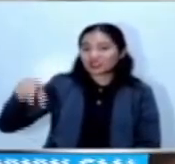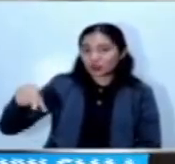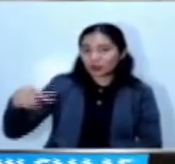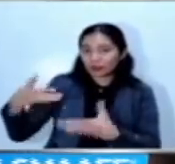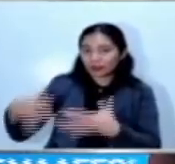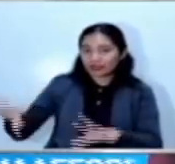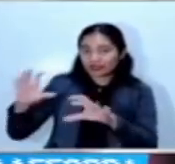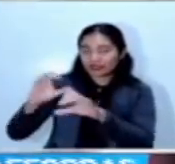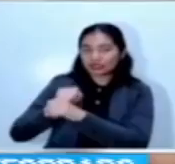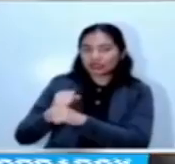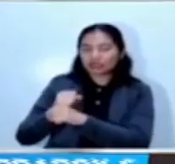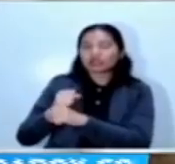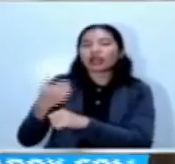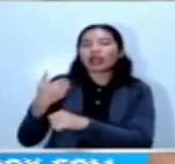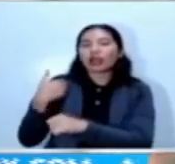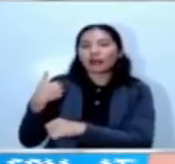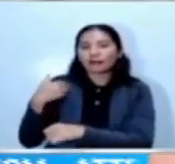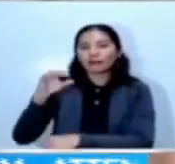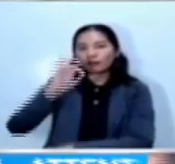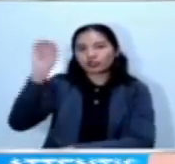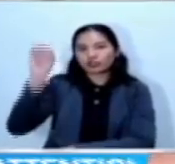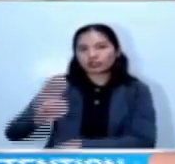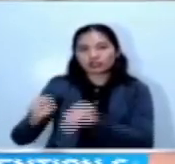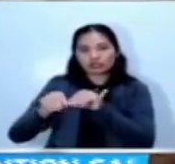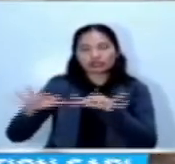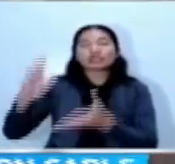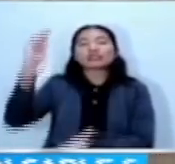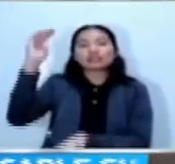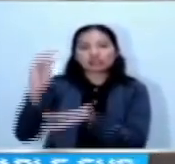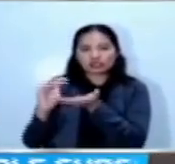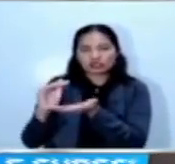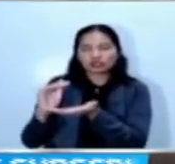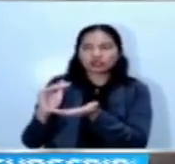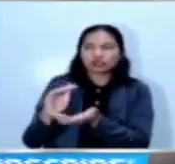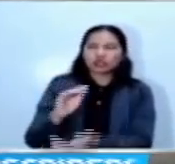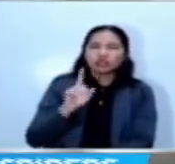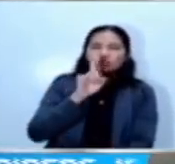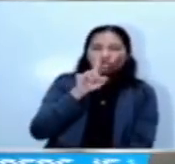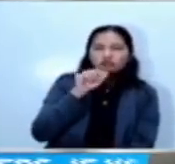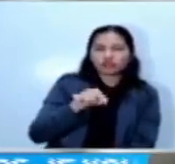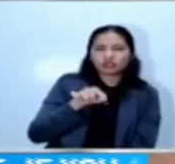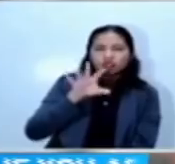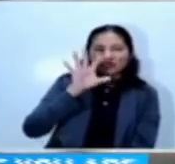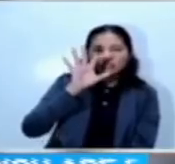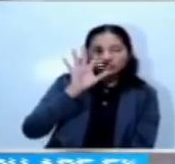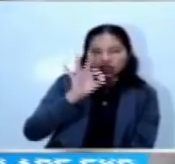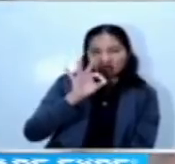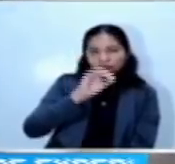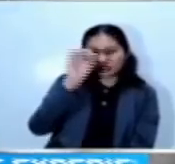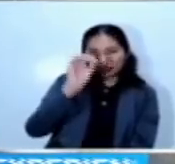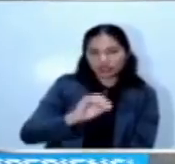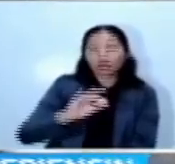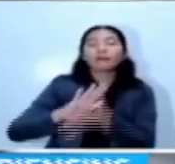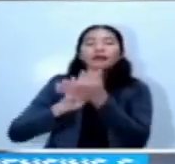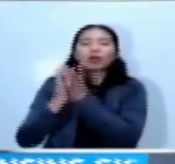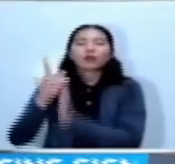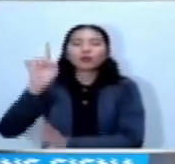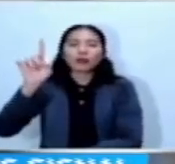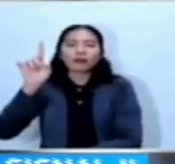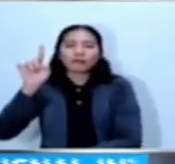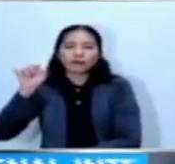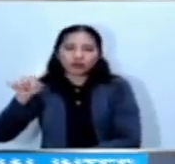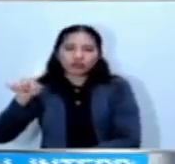from 1.9, kahapon nasa 1.48 na siya. So medyo malaki naman binaba,